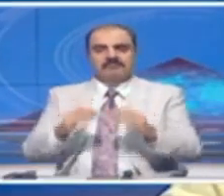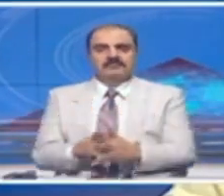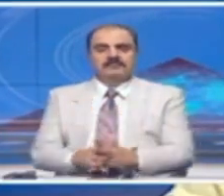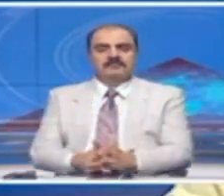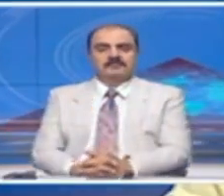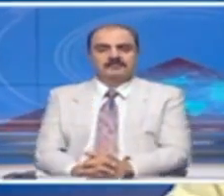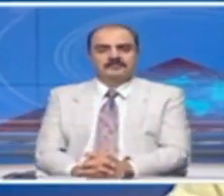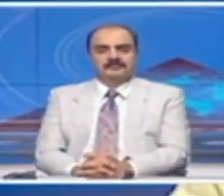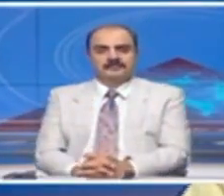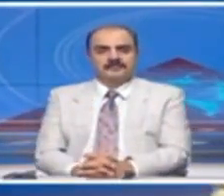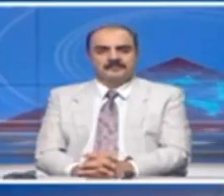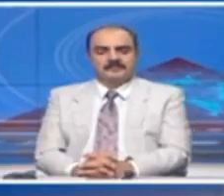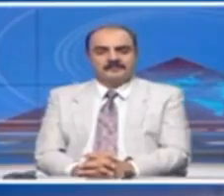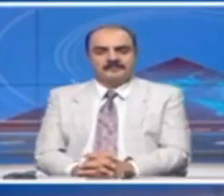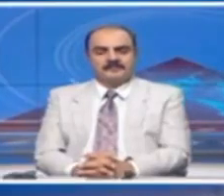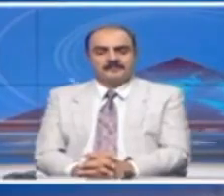والمربين.